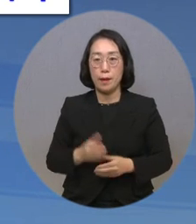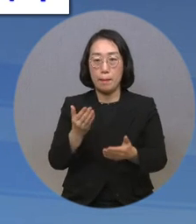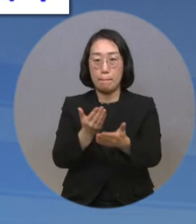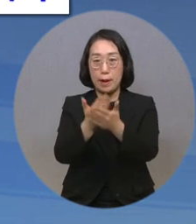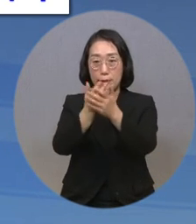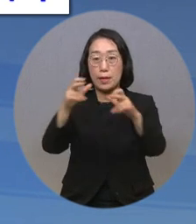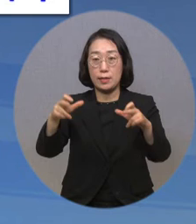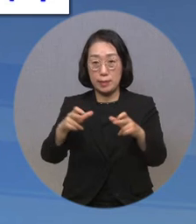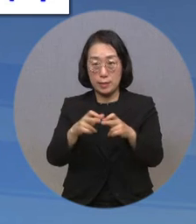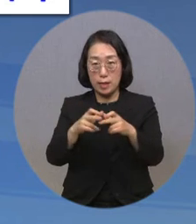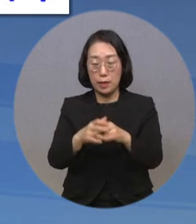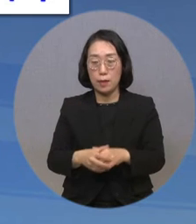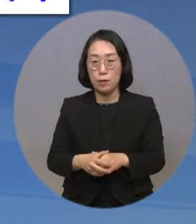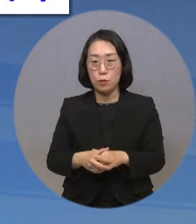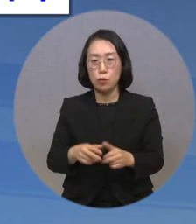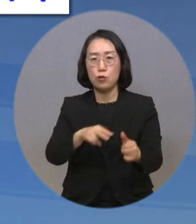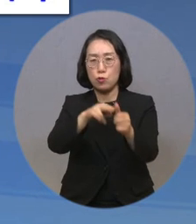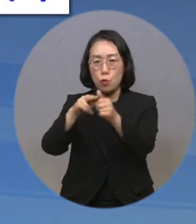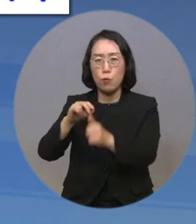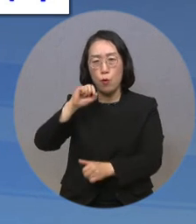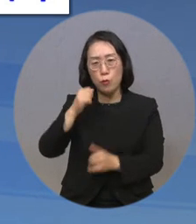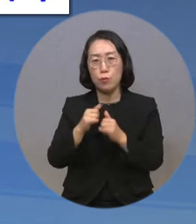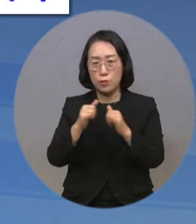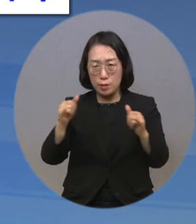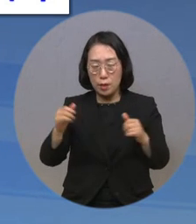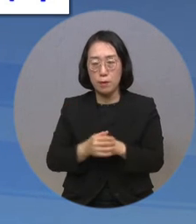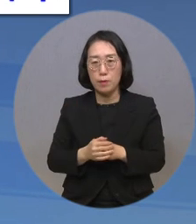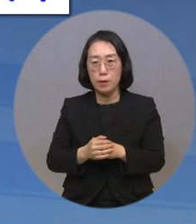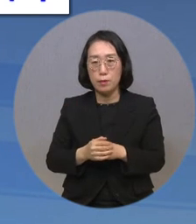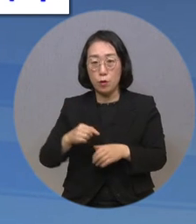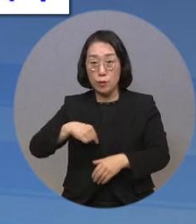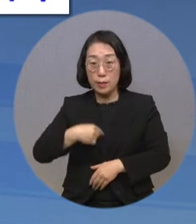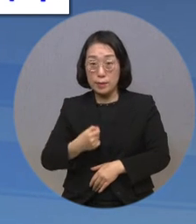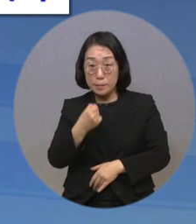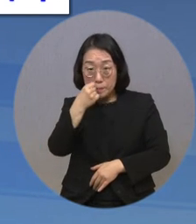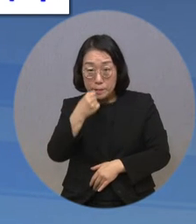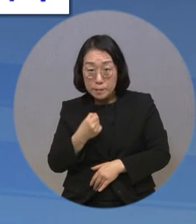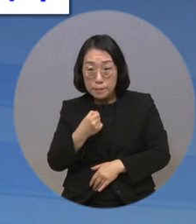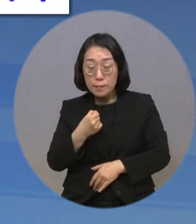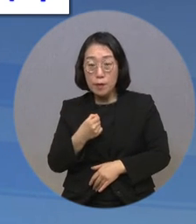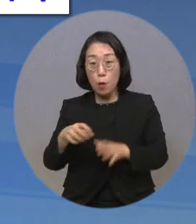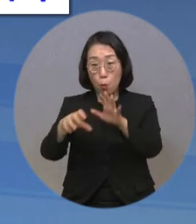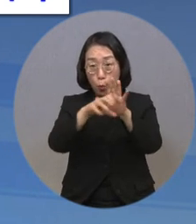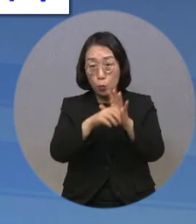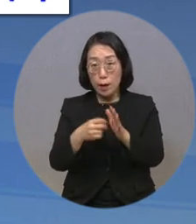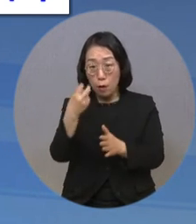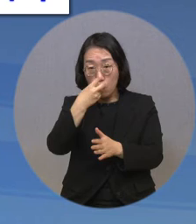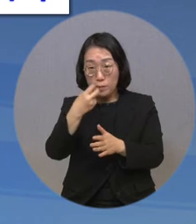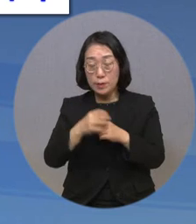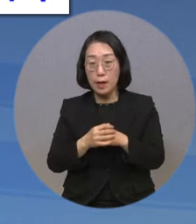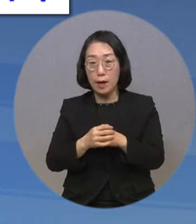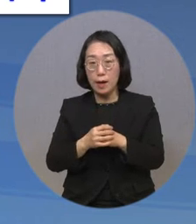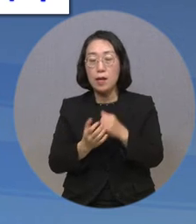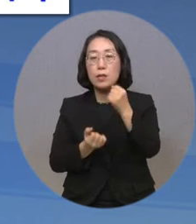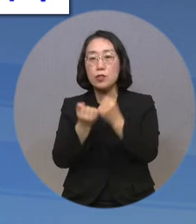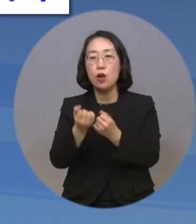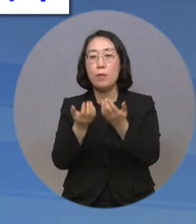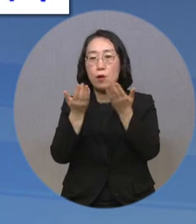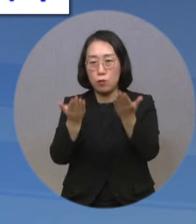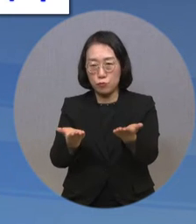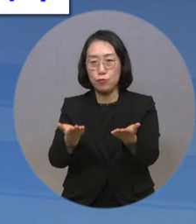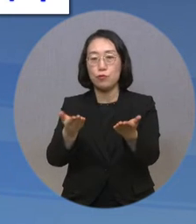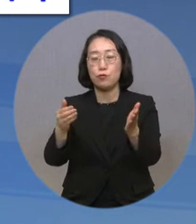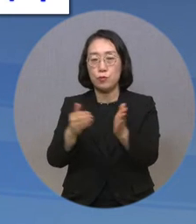발달장애인 등 정보 취약계층을 위한 코로나19 자가진단 키트 안내서가 제작됐습니다. 지난 17일 소소한